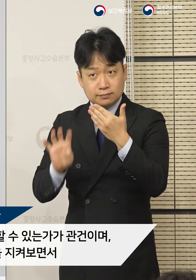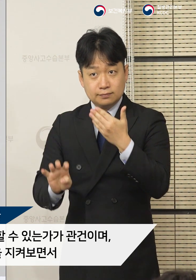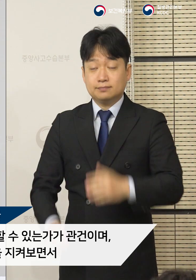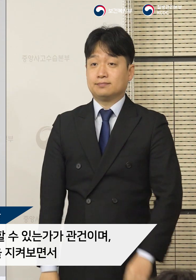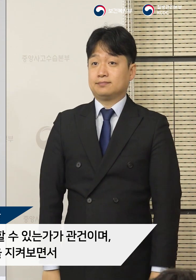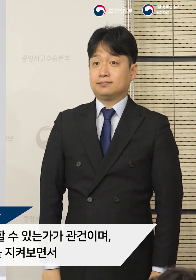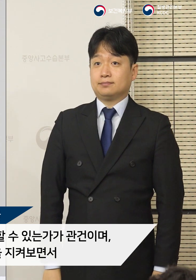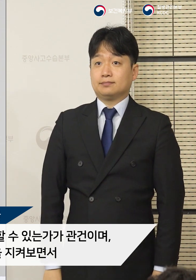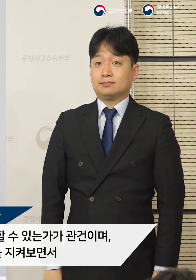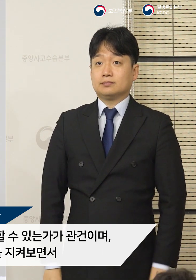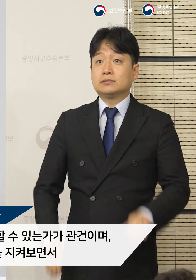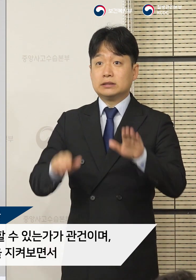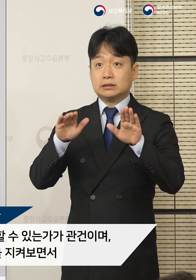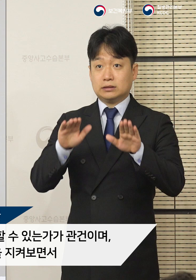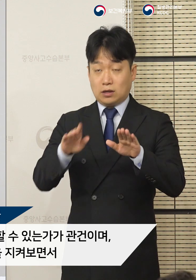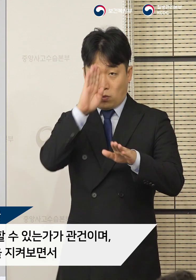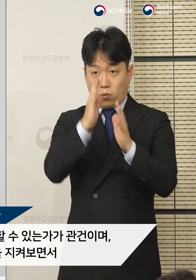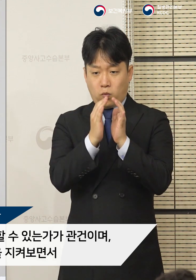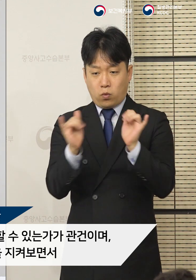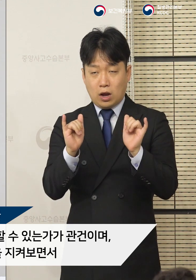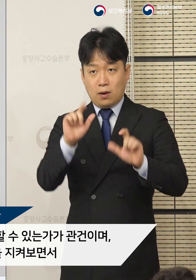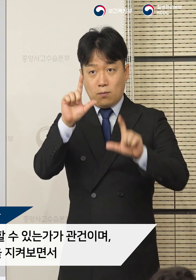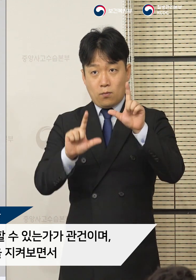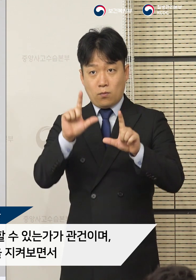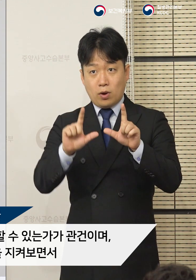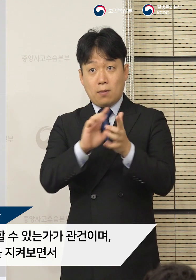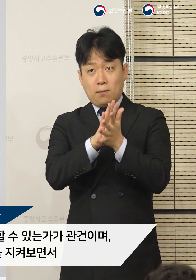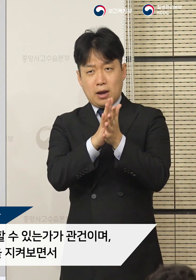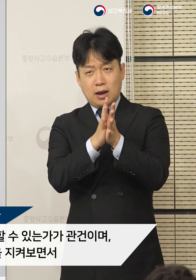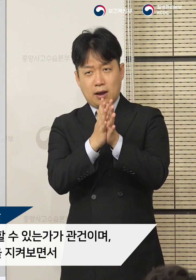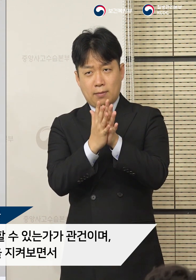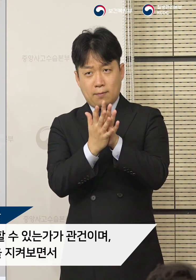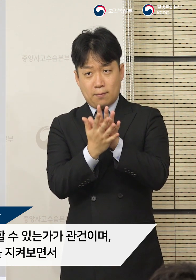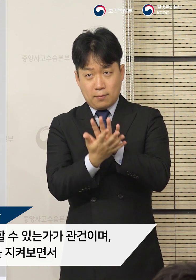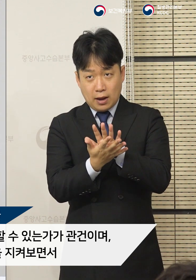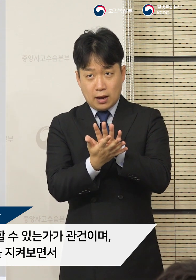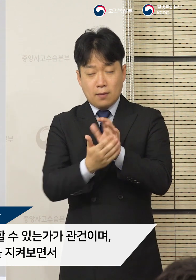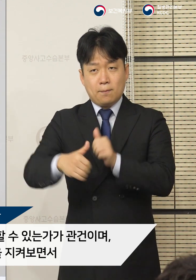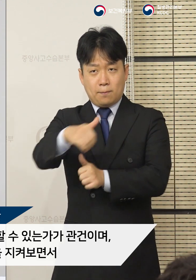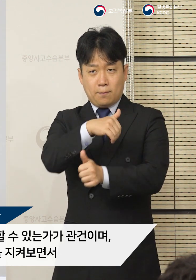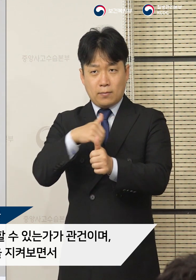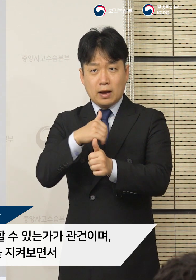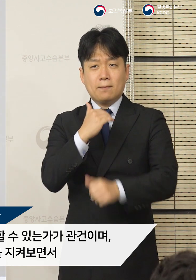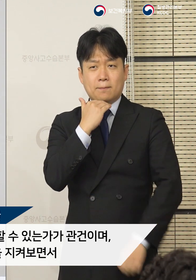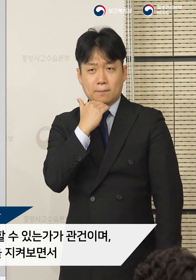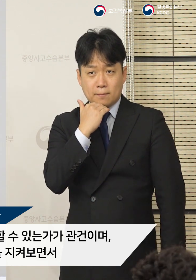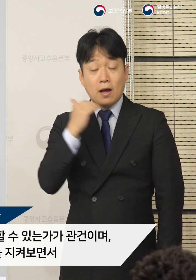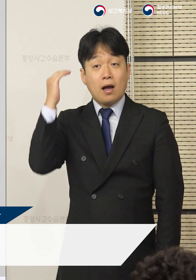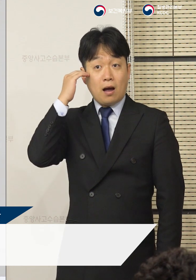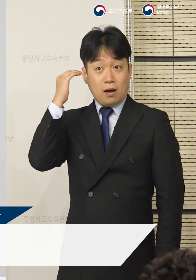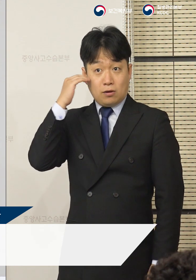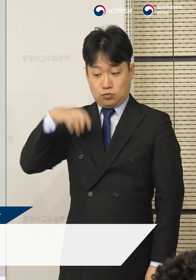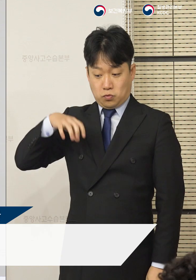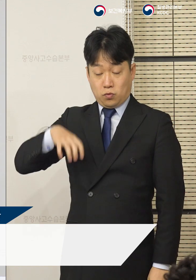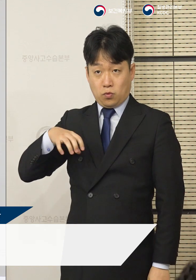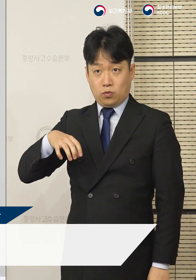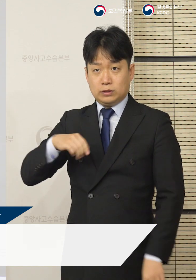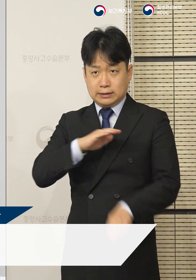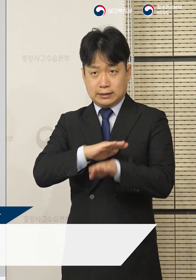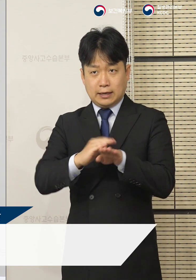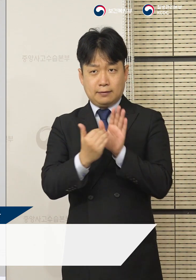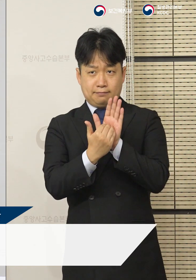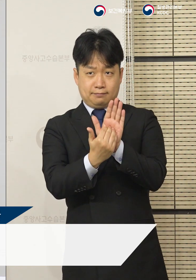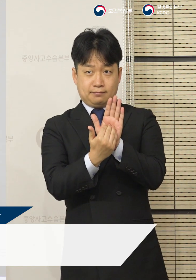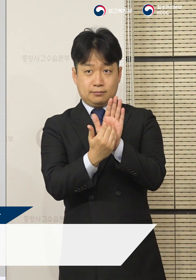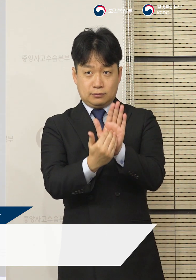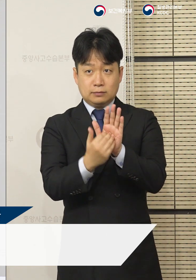관건이며 현재로서는 환자 추이가 어떻게 변화하는지 더 상황을 지켜보면서 국내의 방역